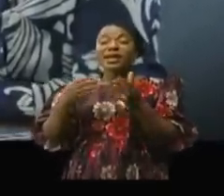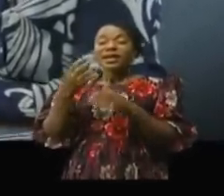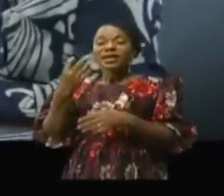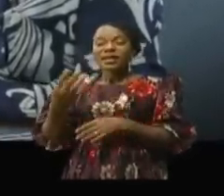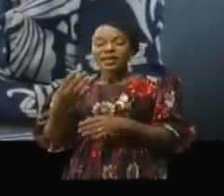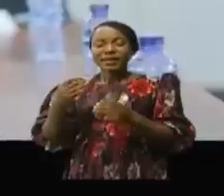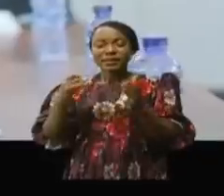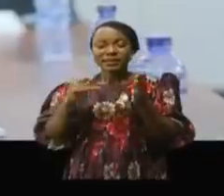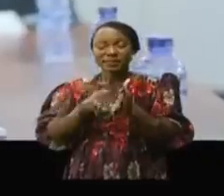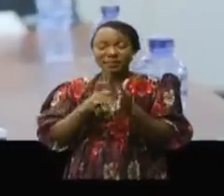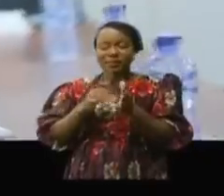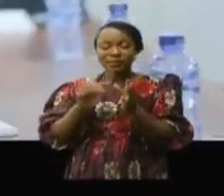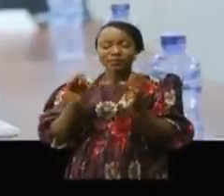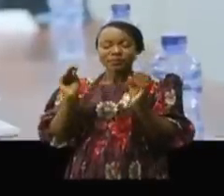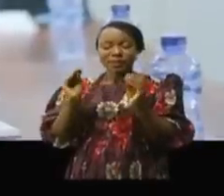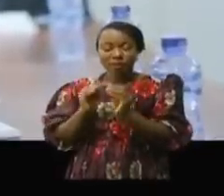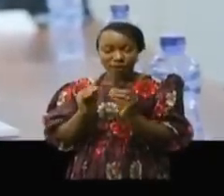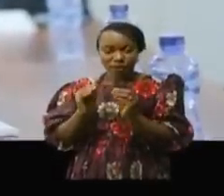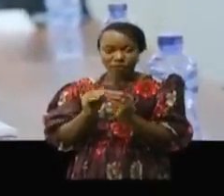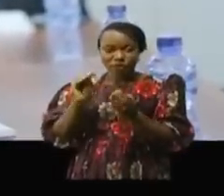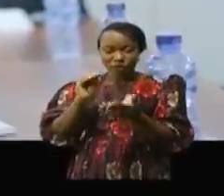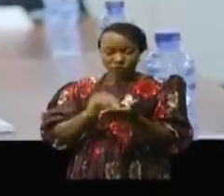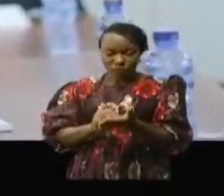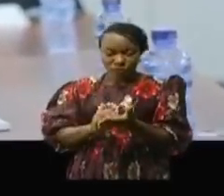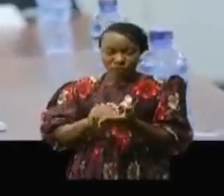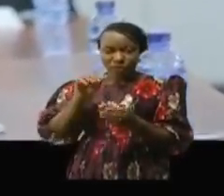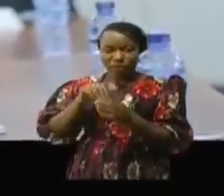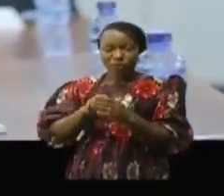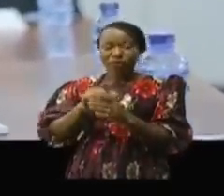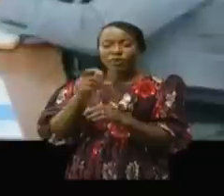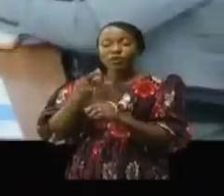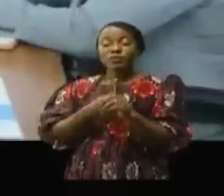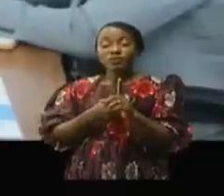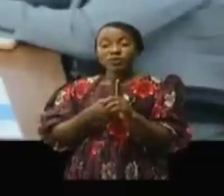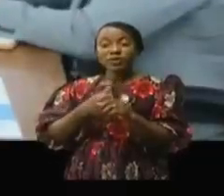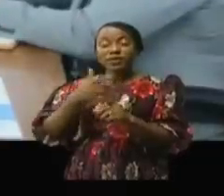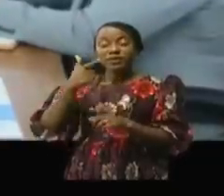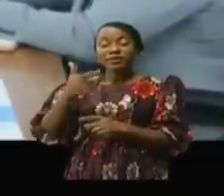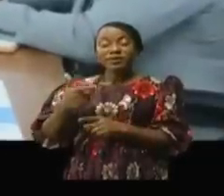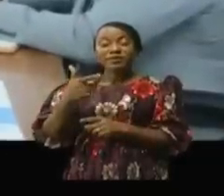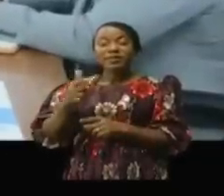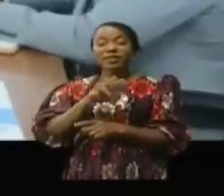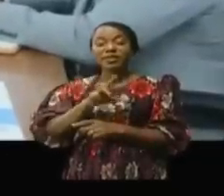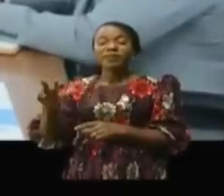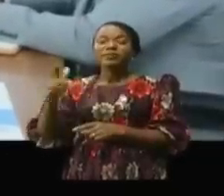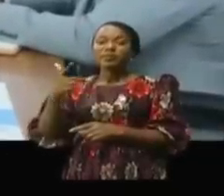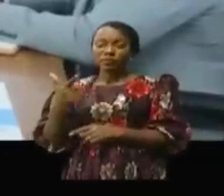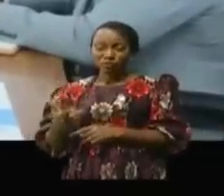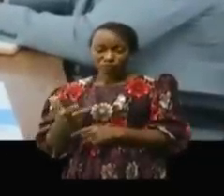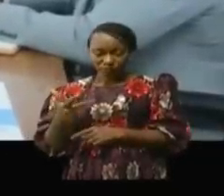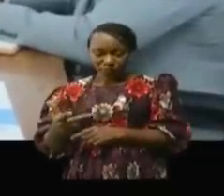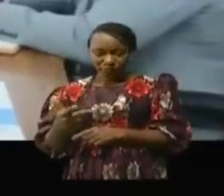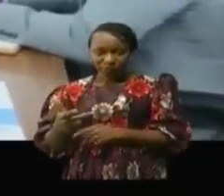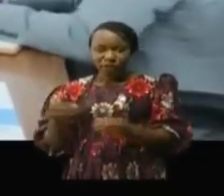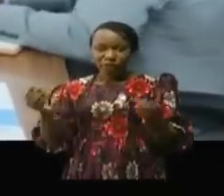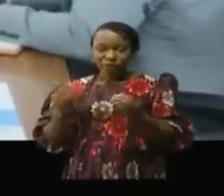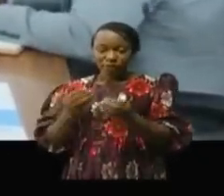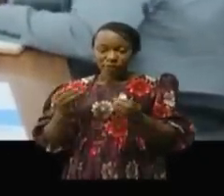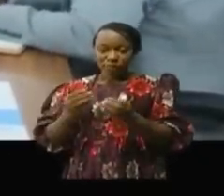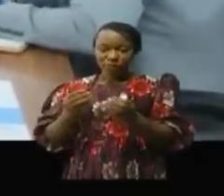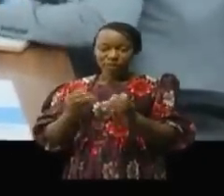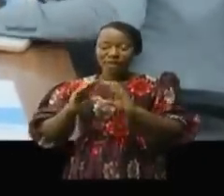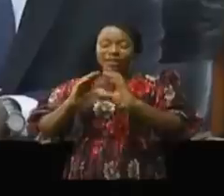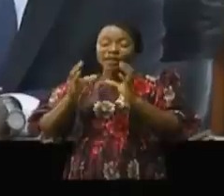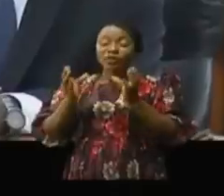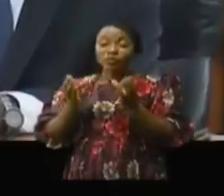se tiendra à Kinshasa la deuxième quinzaine du mois de février 2023. Le comité d'organisation en séjour à Kinshasa est conduit par son